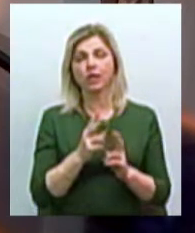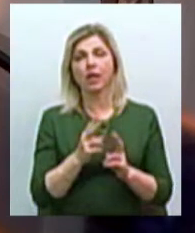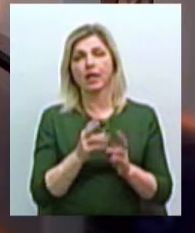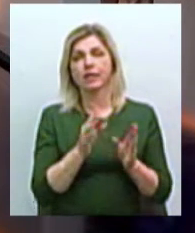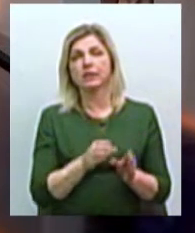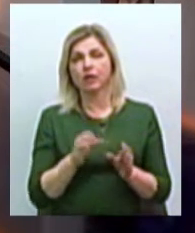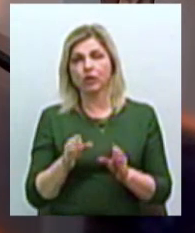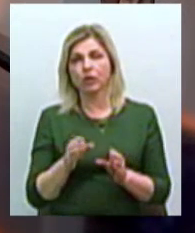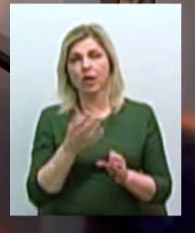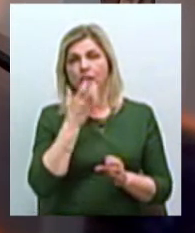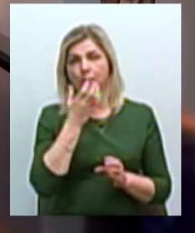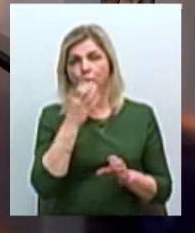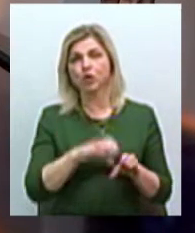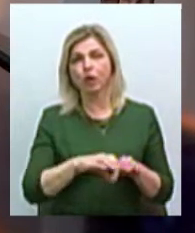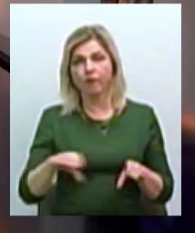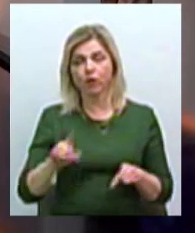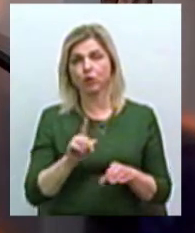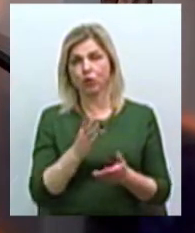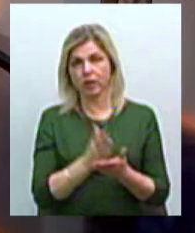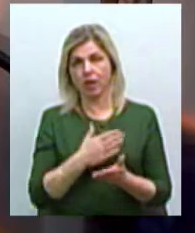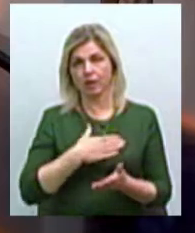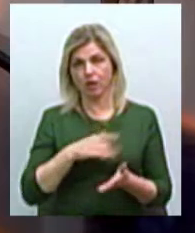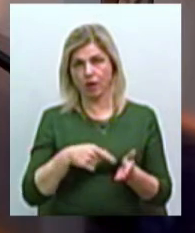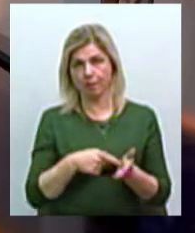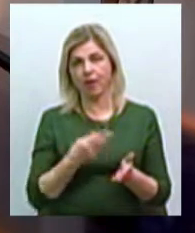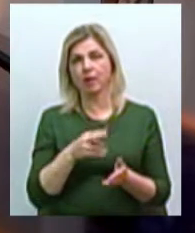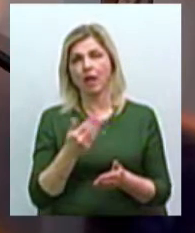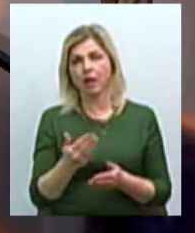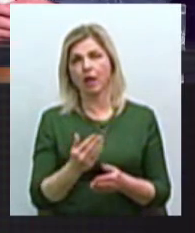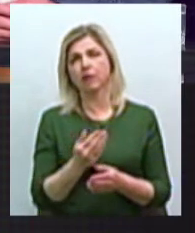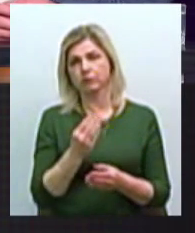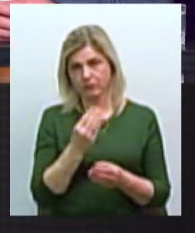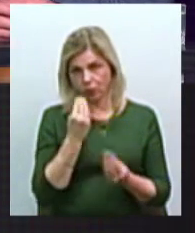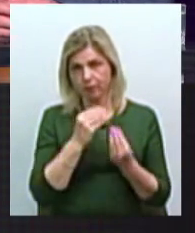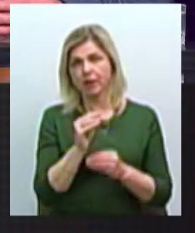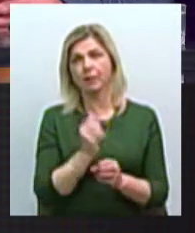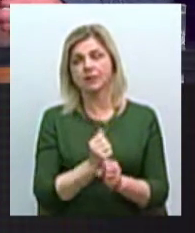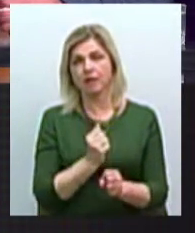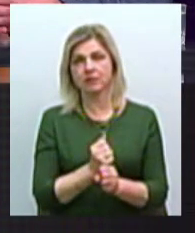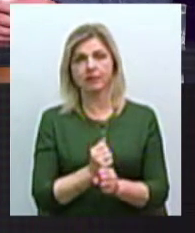шляхопроводів, теплових шляхопроводів, які знаходяться в нашому місті, для їх оптимізації та